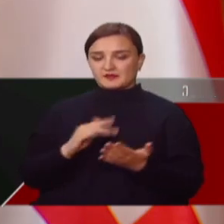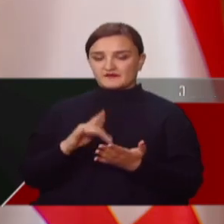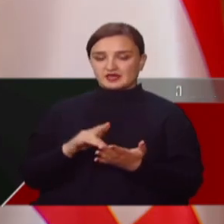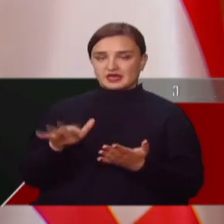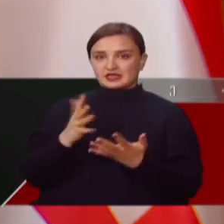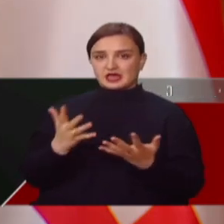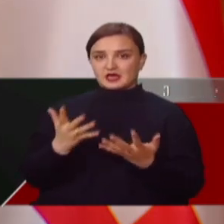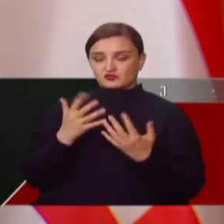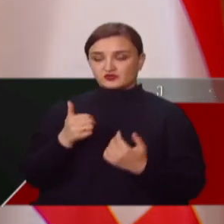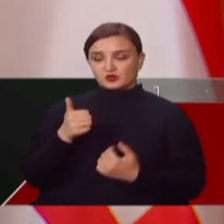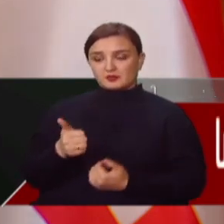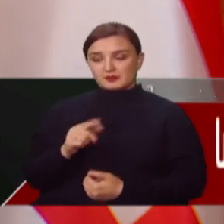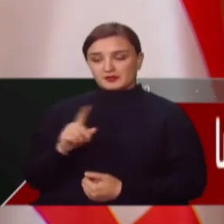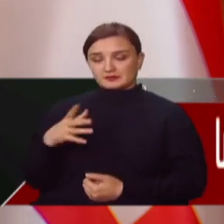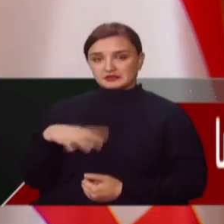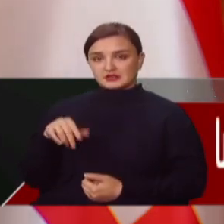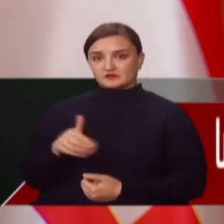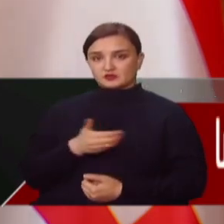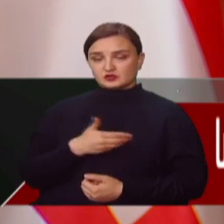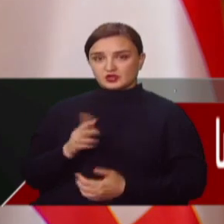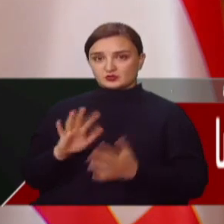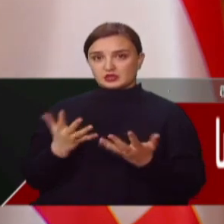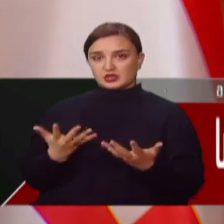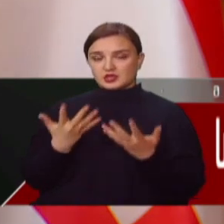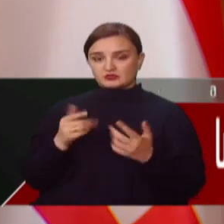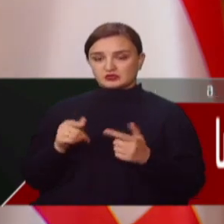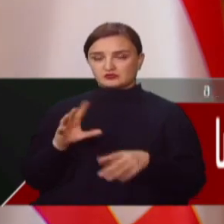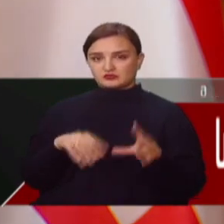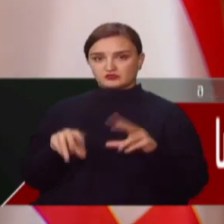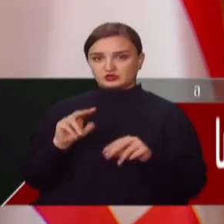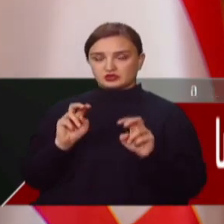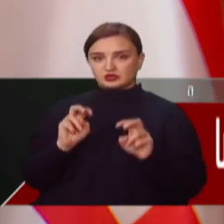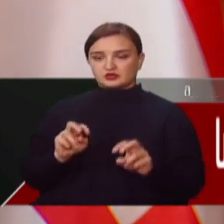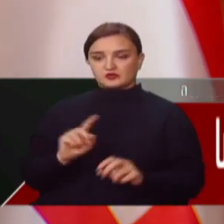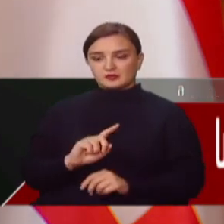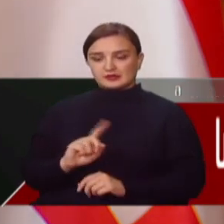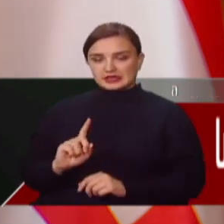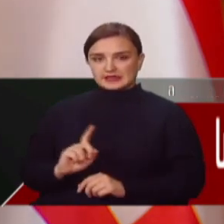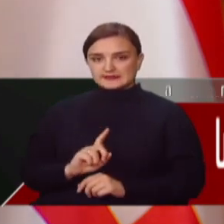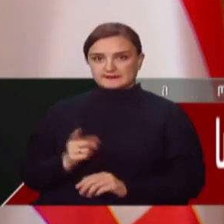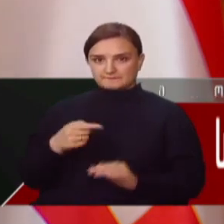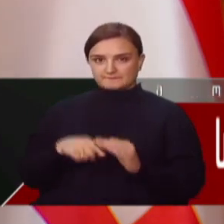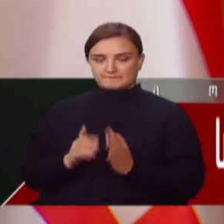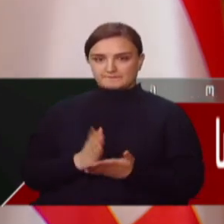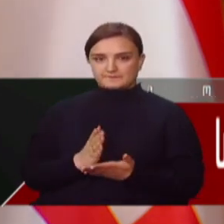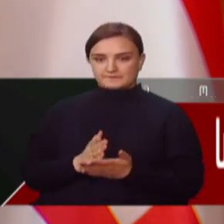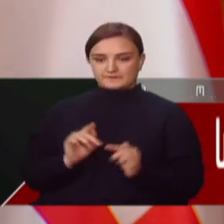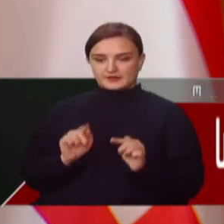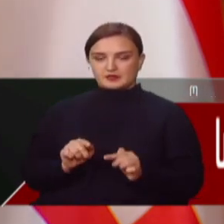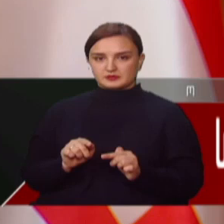გამჭვირვალობა კარგია, მაგრამ საქართველოში არ უნდა გამჭვირვალობა, ეს ნიშნავს იმას, რომ ესე იგი რაღაც დგას